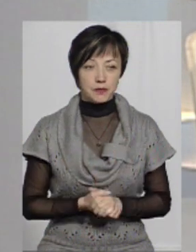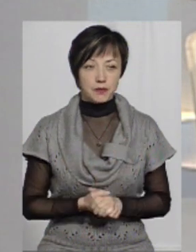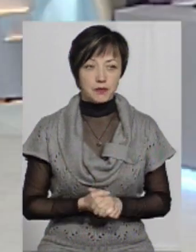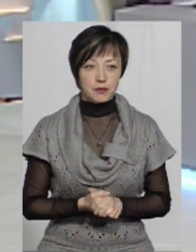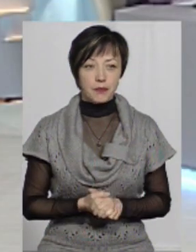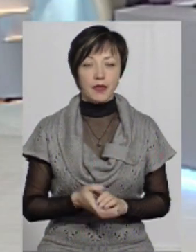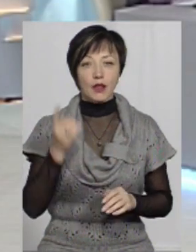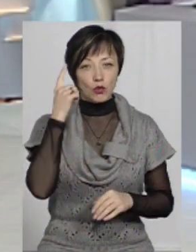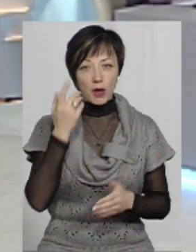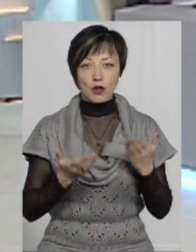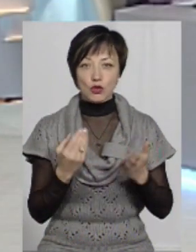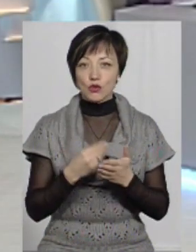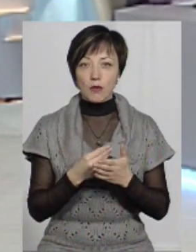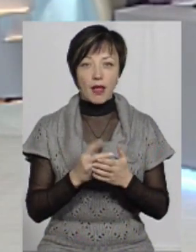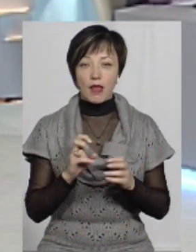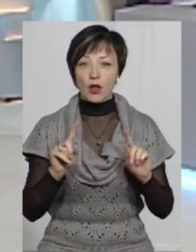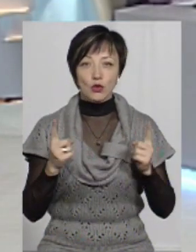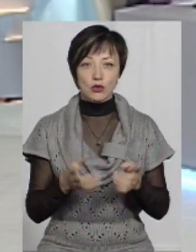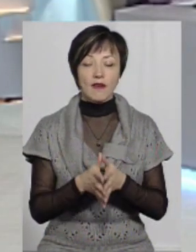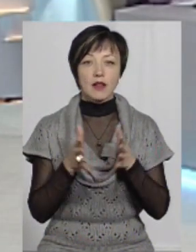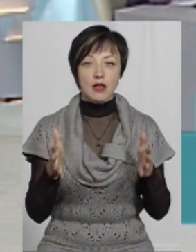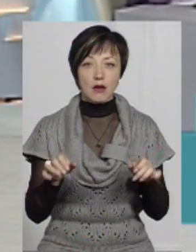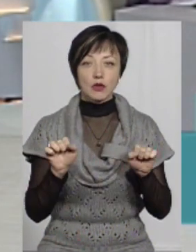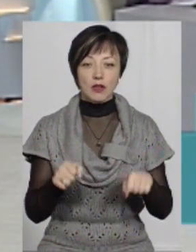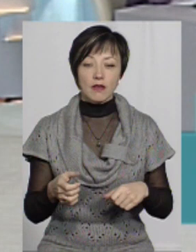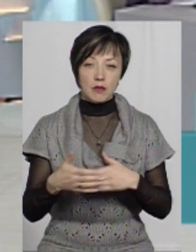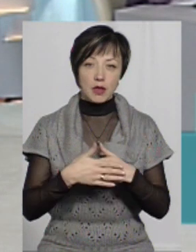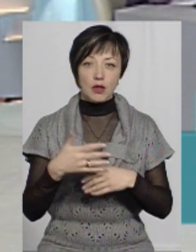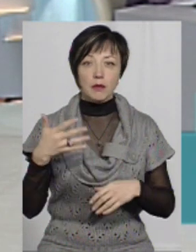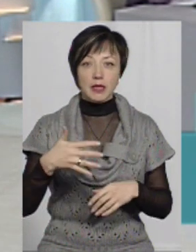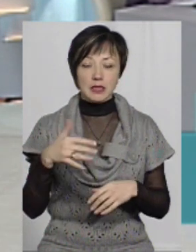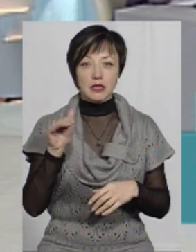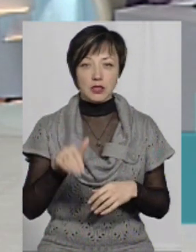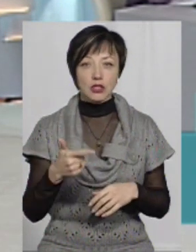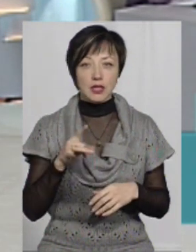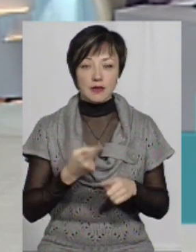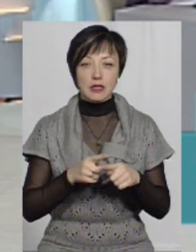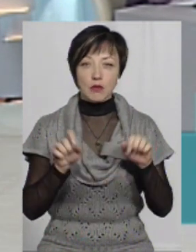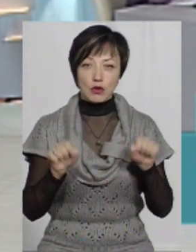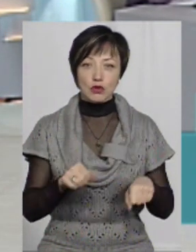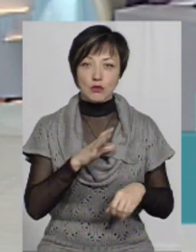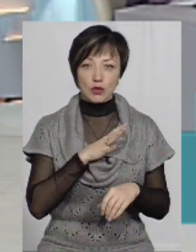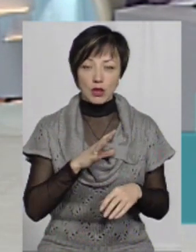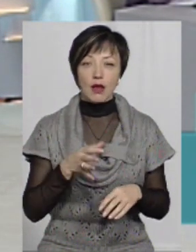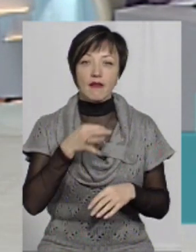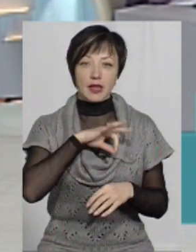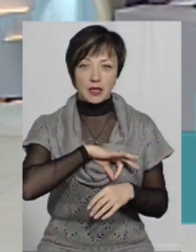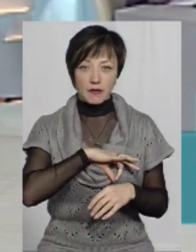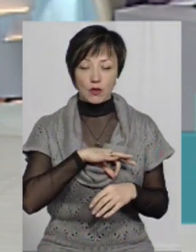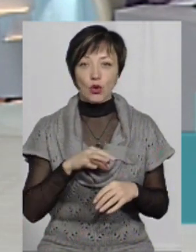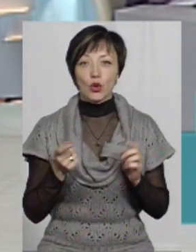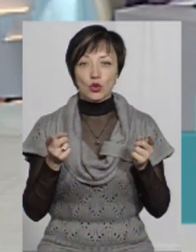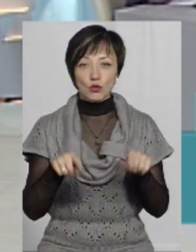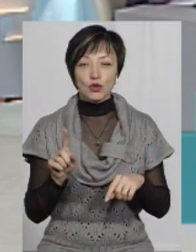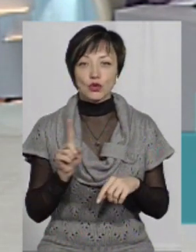Я думаю, що якщо сума не дуже велика, можливо, в районі там до 50 тисяч гривень, це може бути ефективно.